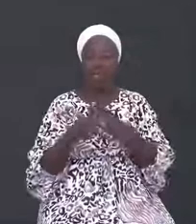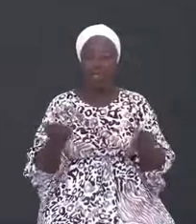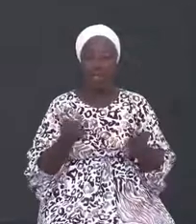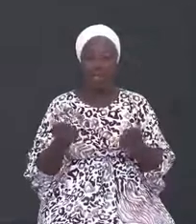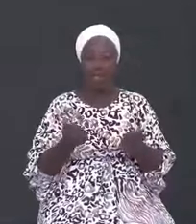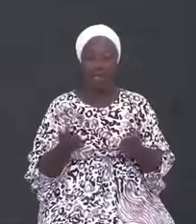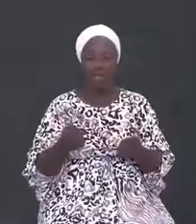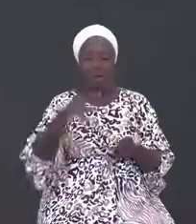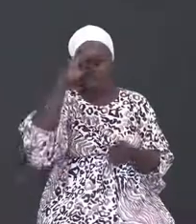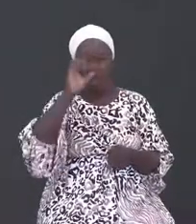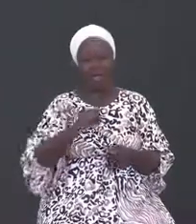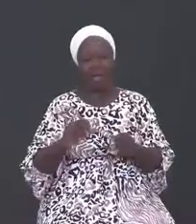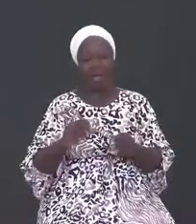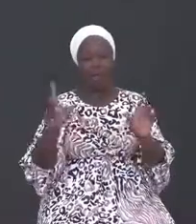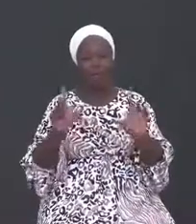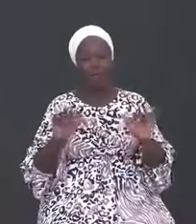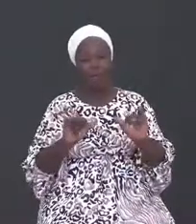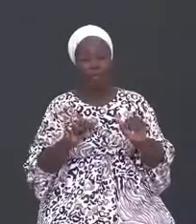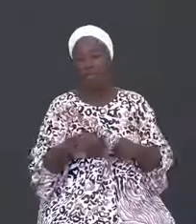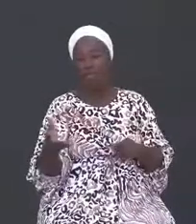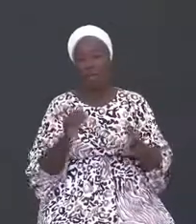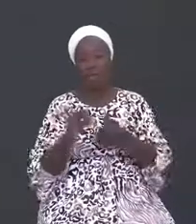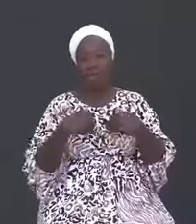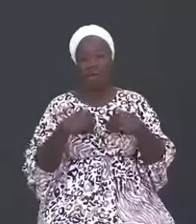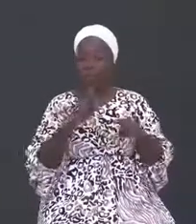Mais l'amour de Dieu est